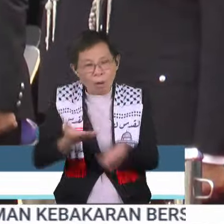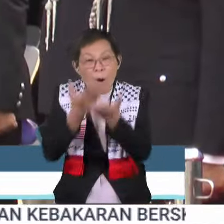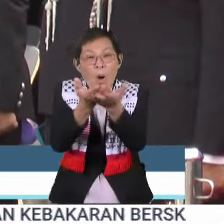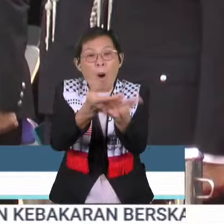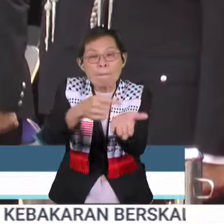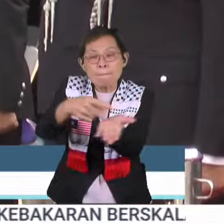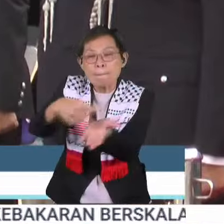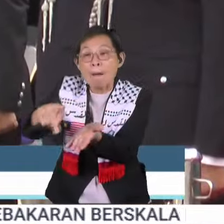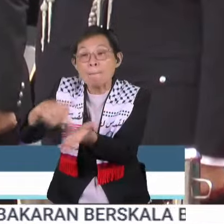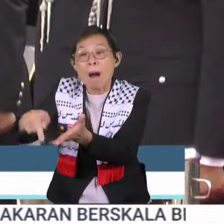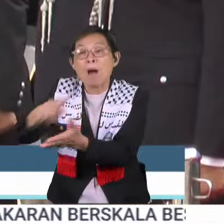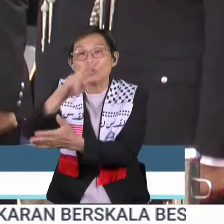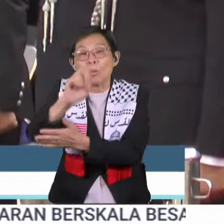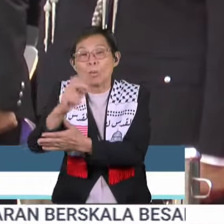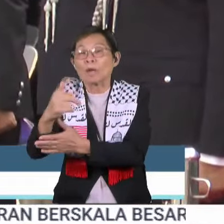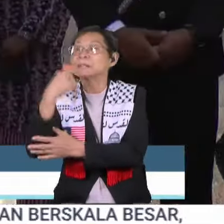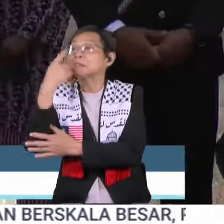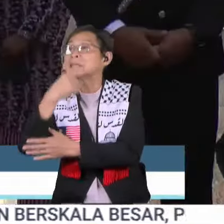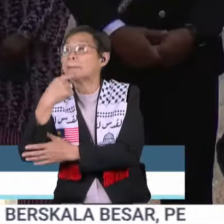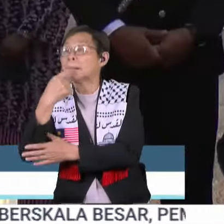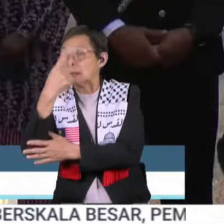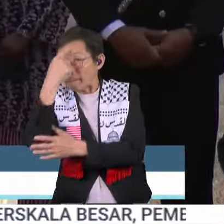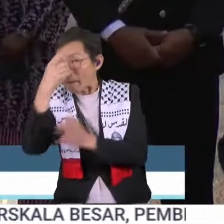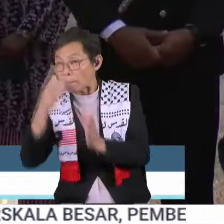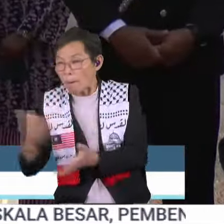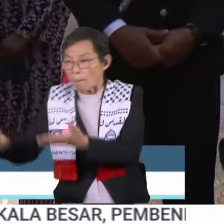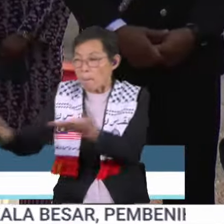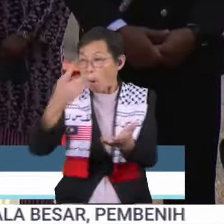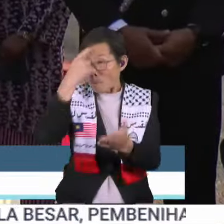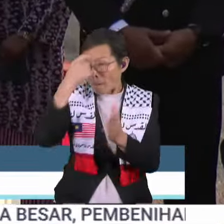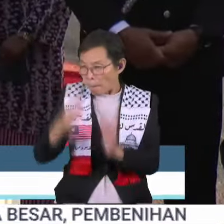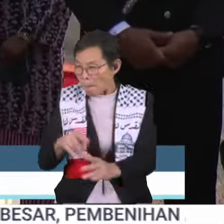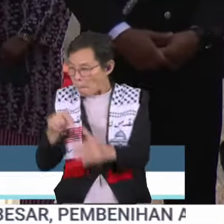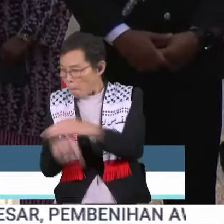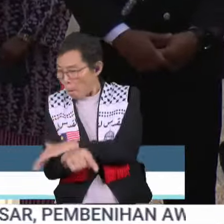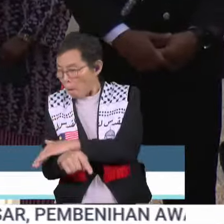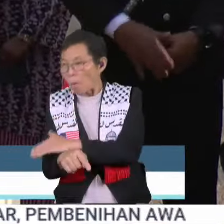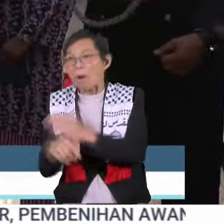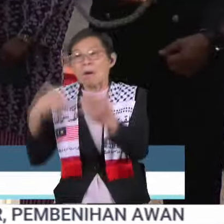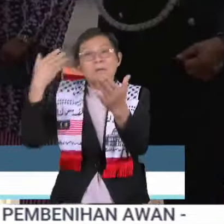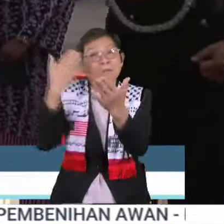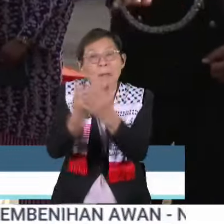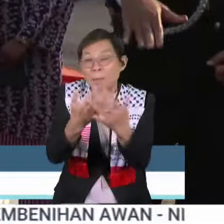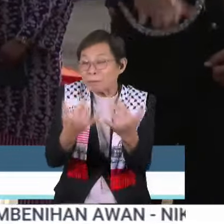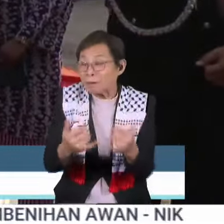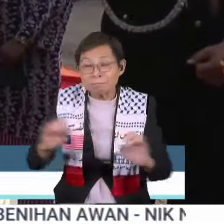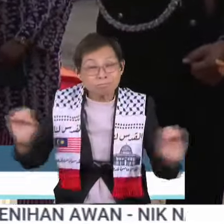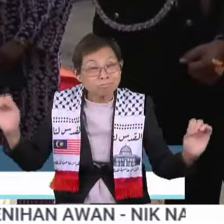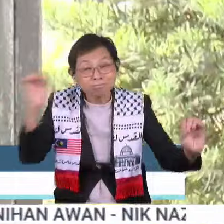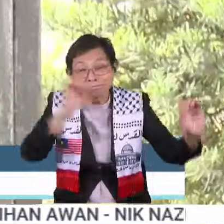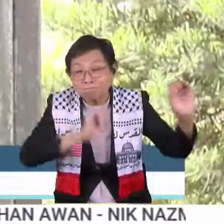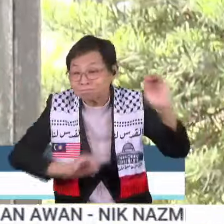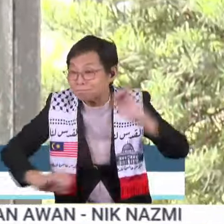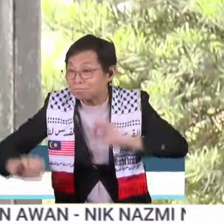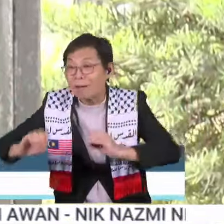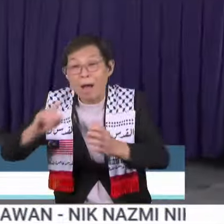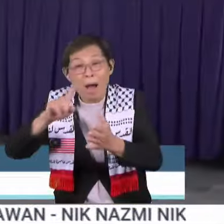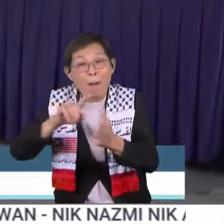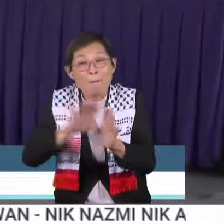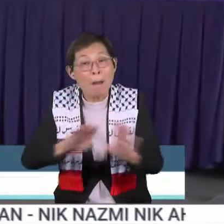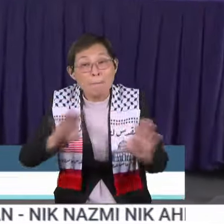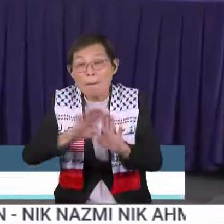ganjaran 20 r000 kepada yang bawa suspek kes bunuh tersebut Namun sehingga kini belum ada apa-apa perkembangan